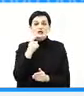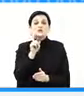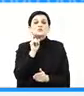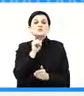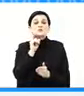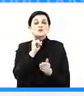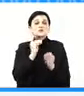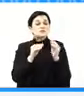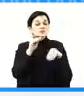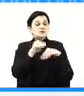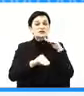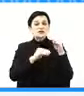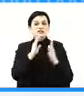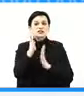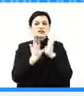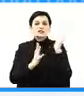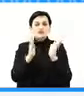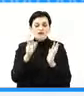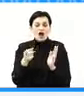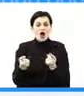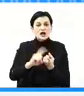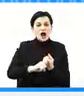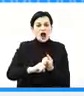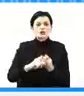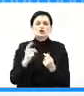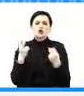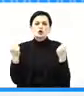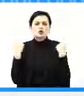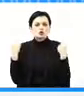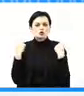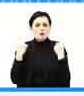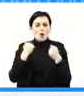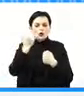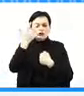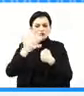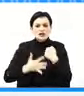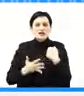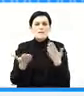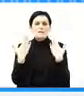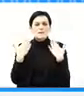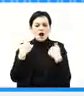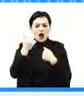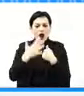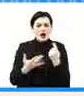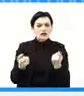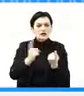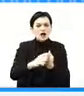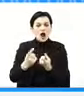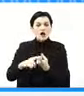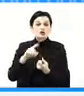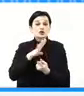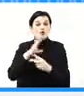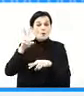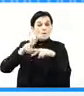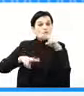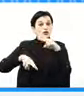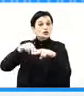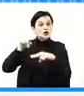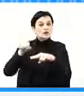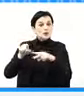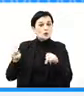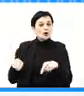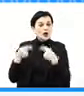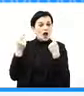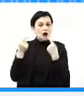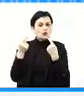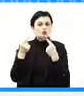რეკრეაციული სივრცეების ხარჯზე, სპორტული მოედნების ხარჯზე, სკვერების ხარჯზე, პარკების ხარჯზე ხდებოდა მშენებლობების განხორციელება.